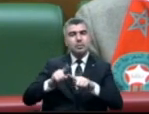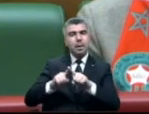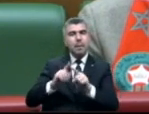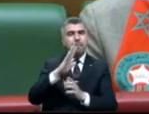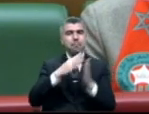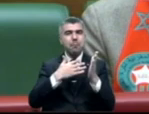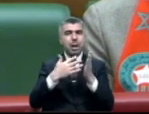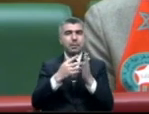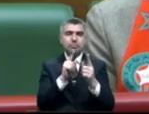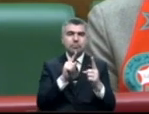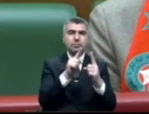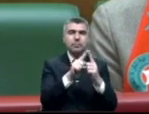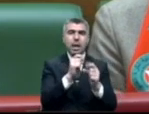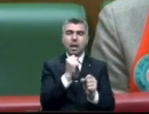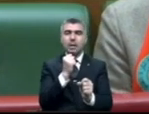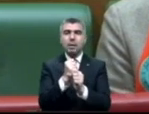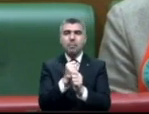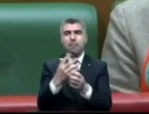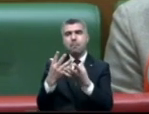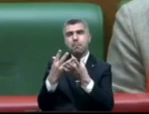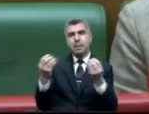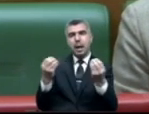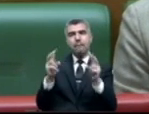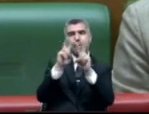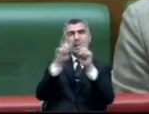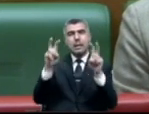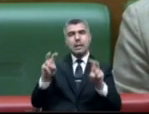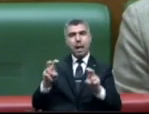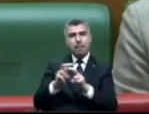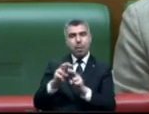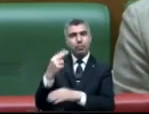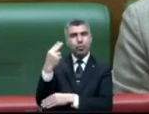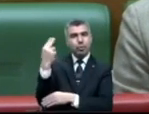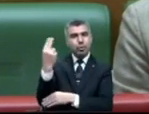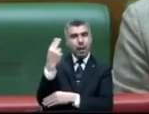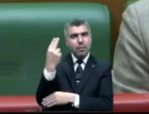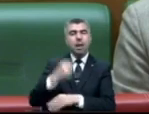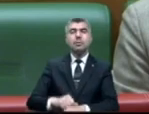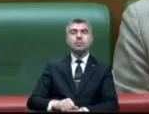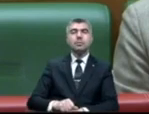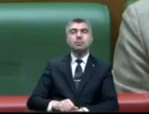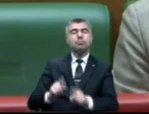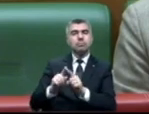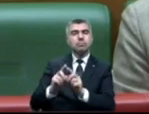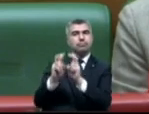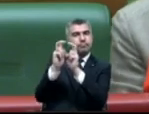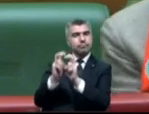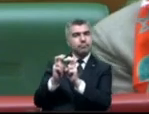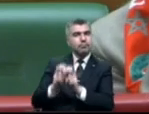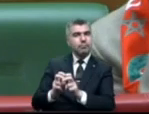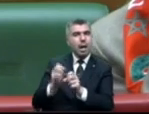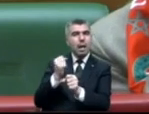القطاعية الموجهة للتشغيل على استيعاب آلاف الخريجين سنويا من مؤسسات الجامعية، وفي ظل محدودية العرض